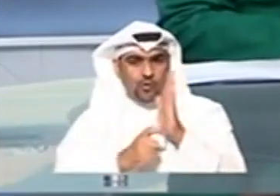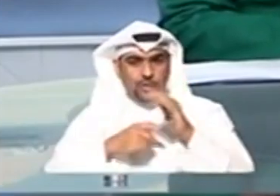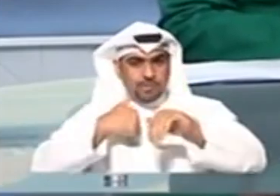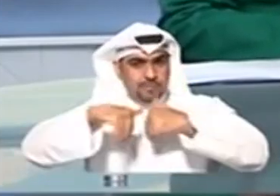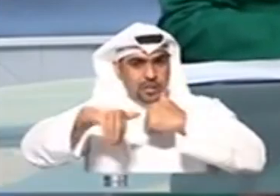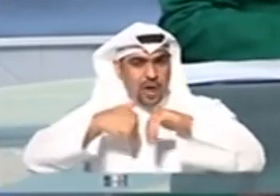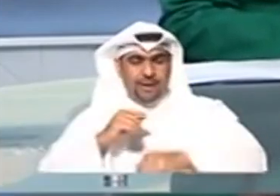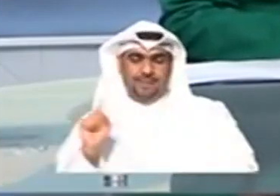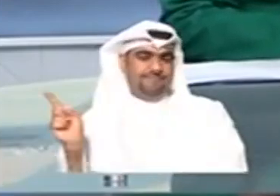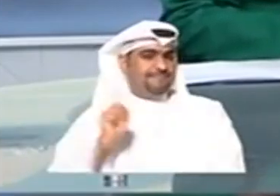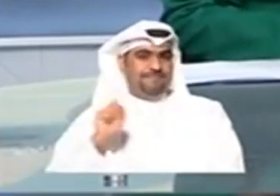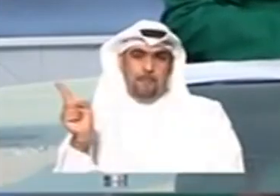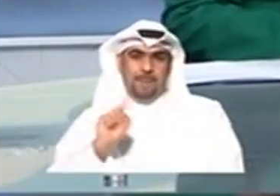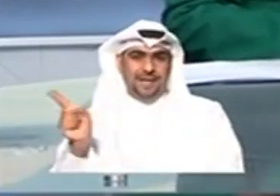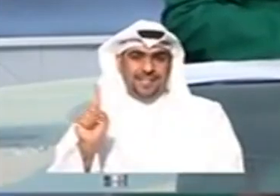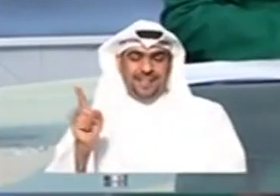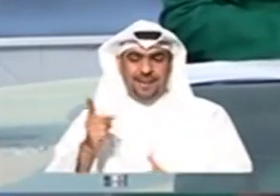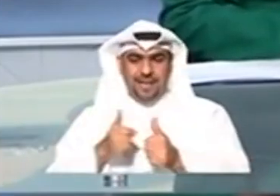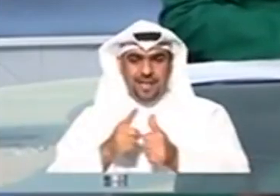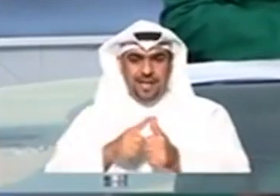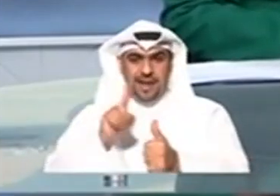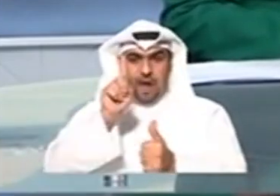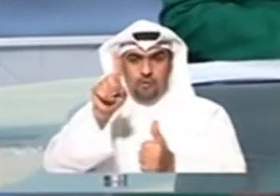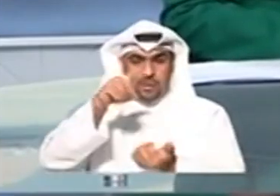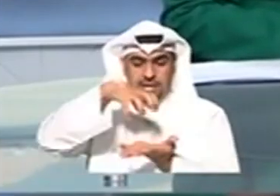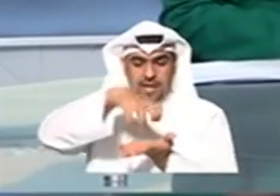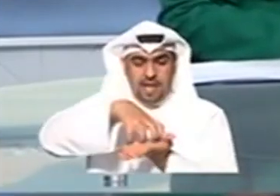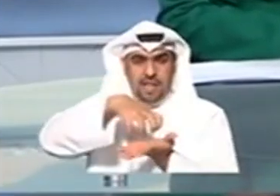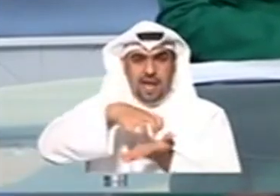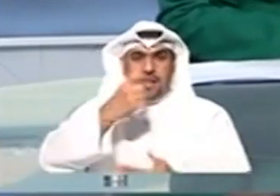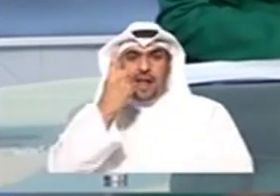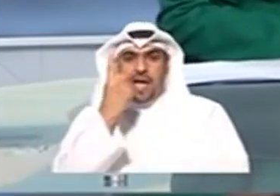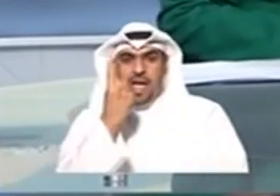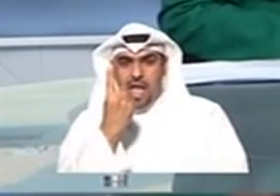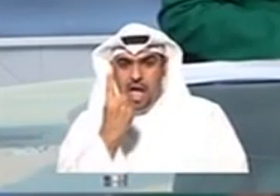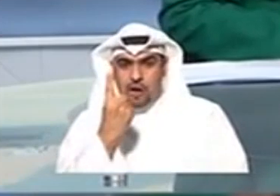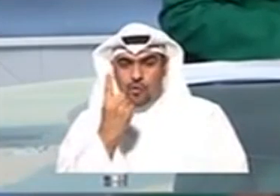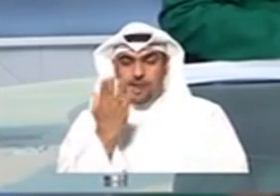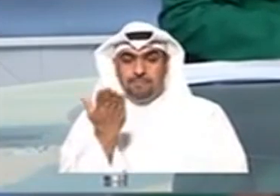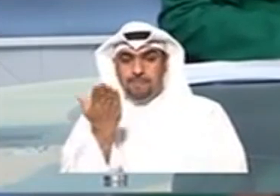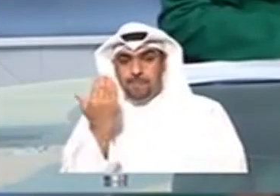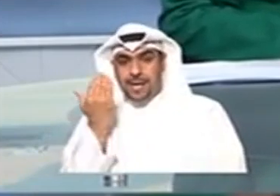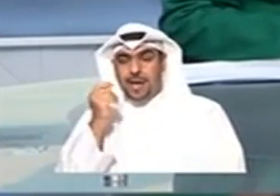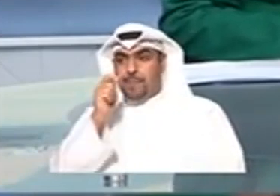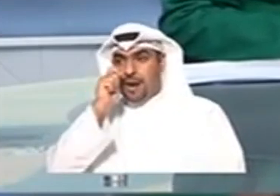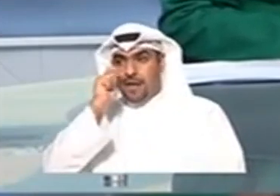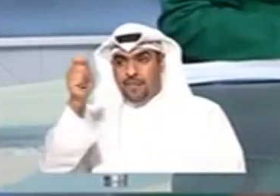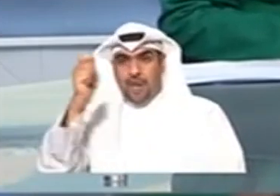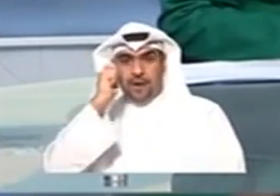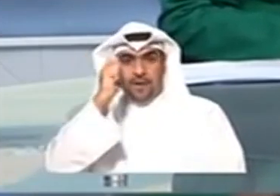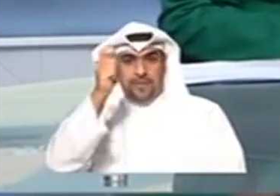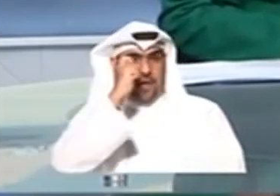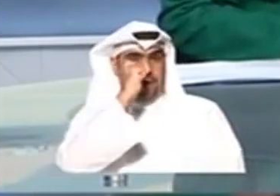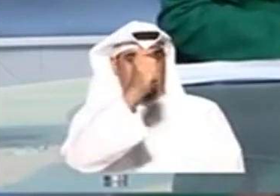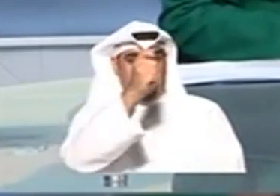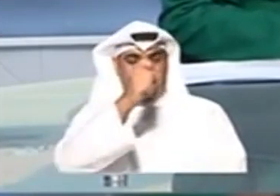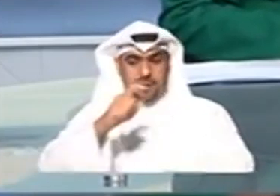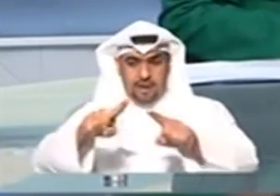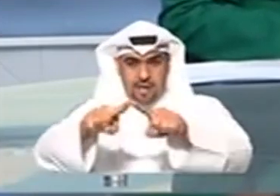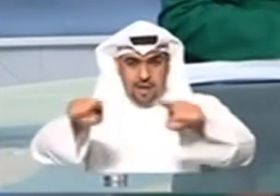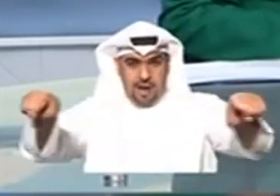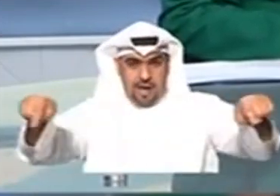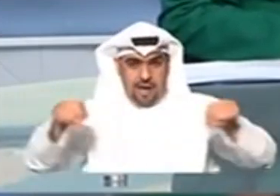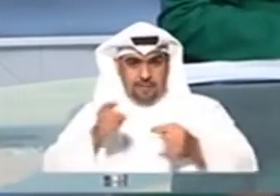حملة الإزالات في الدائرة الأولى عددا من المخالفات التي تم إنذار أصحابها من مرشحين وأصحاب عقار